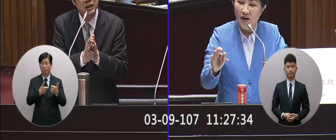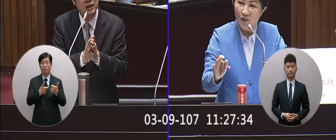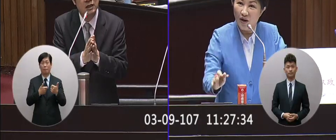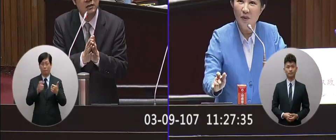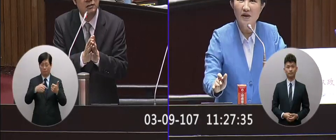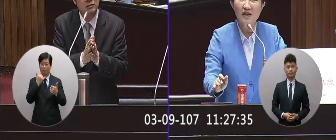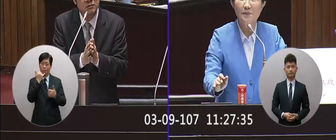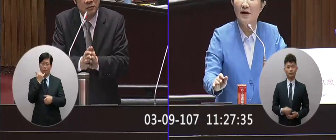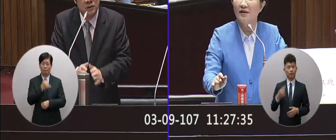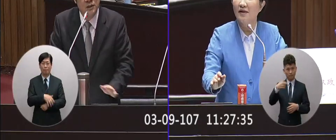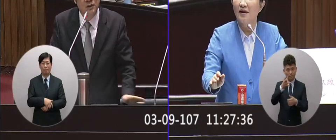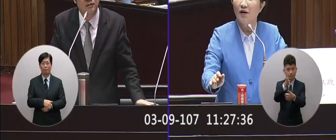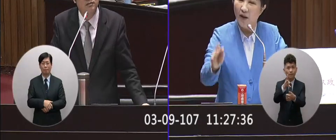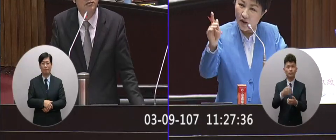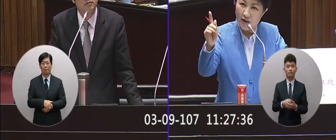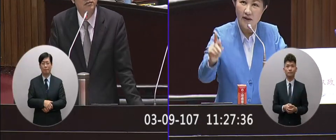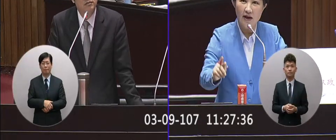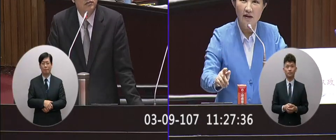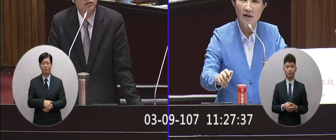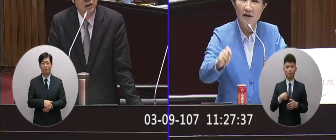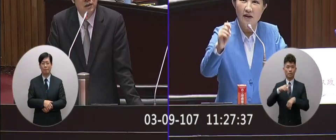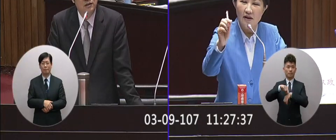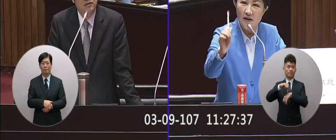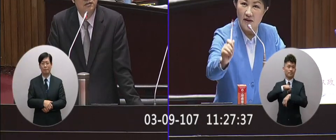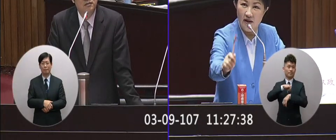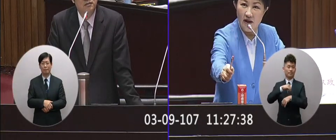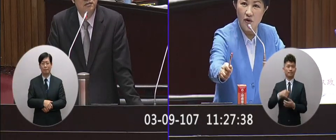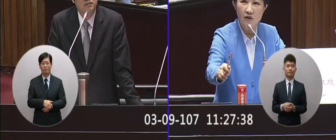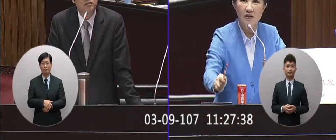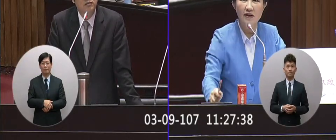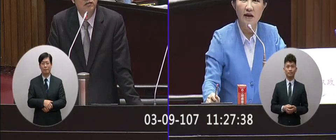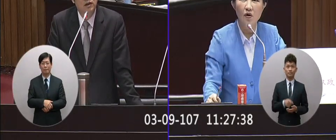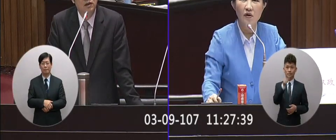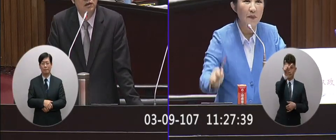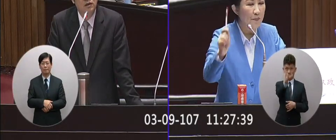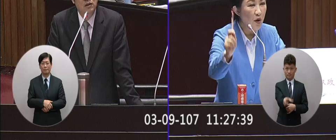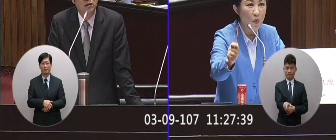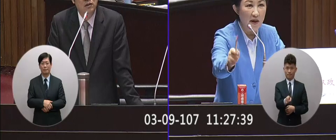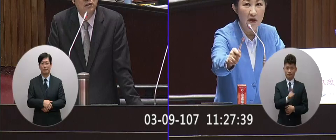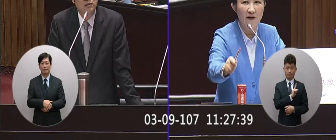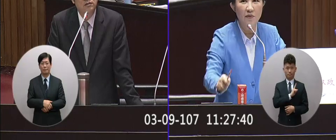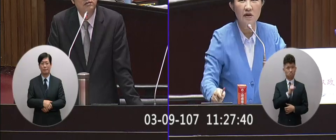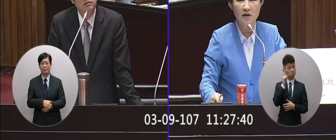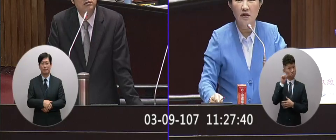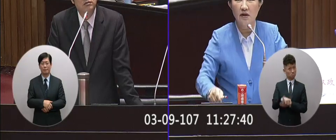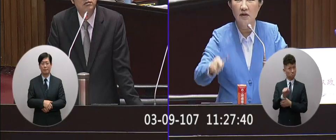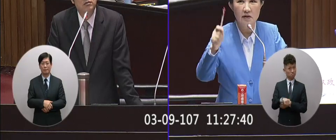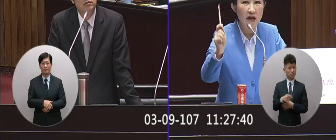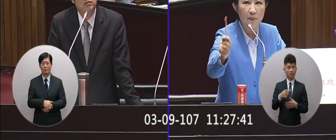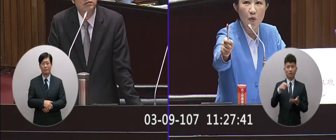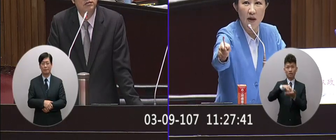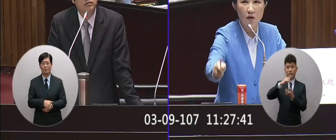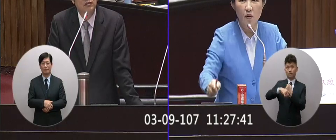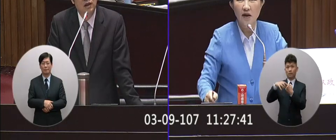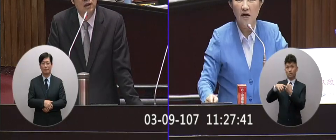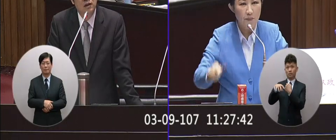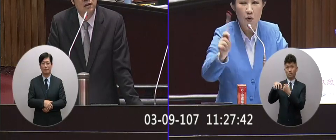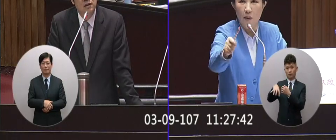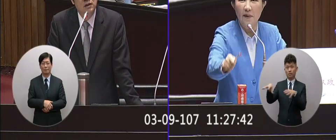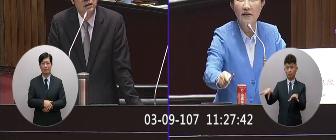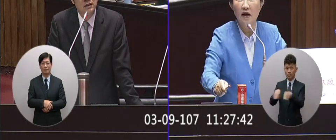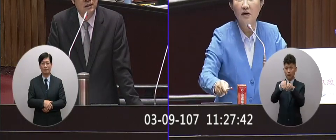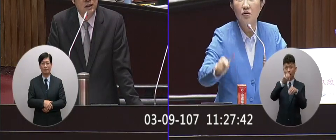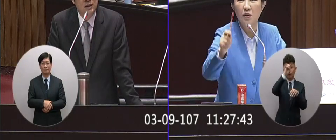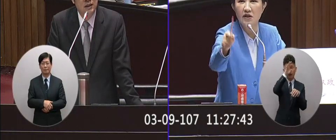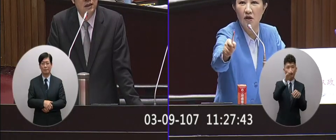行才有意义、啊、 我够问你一遍， 是， 我够时间， 是。 你也够领的太多，你不用管立法院的整合，你也不用管你同党，